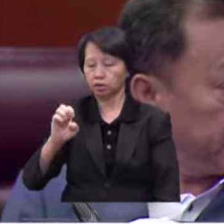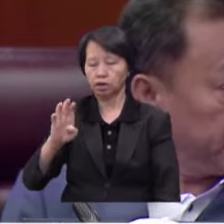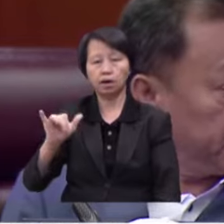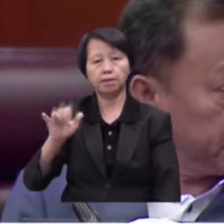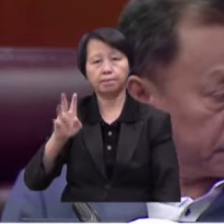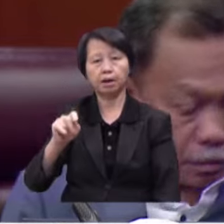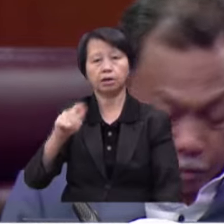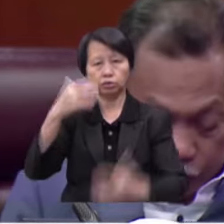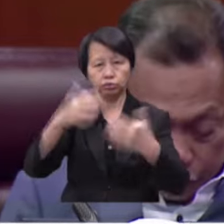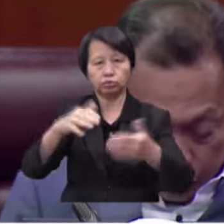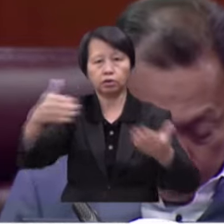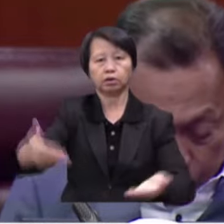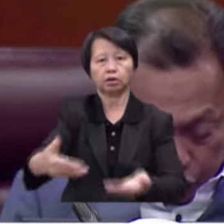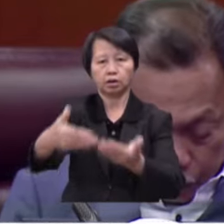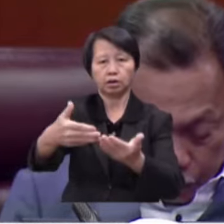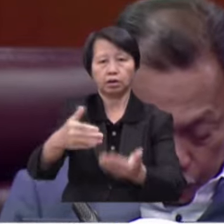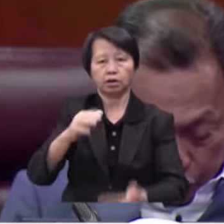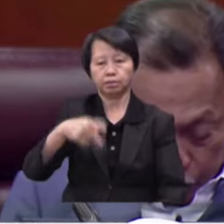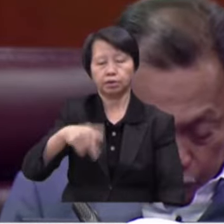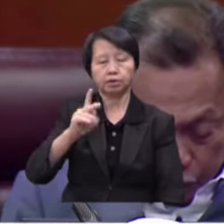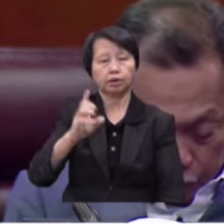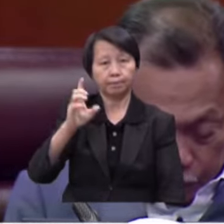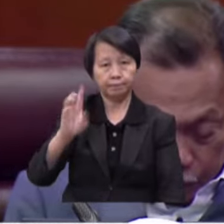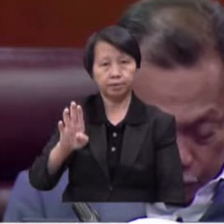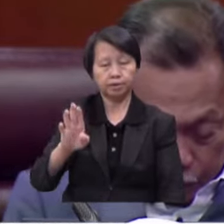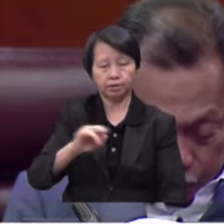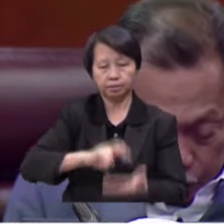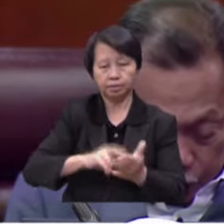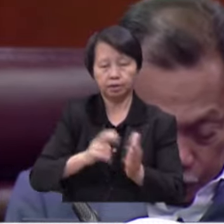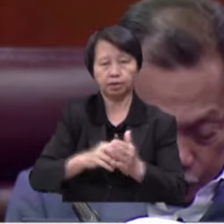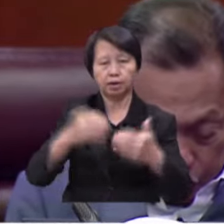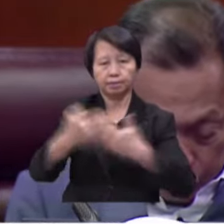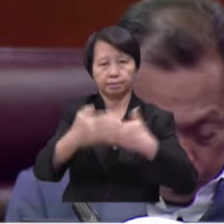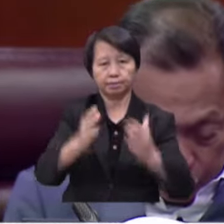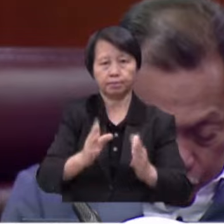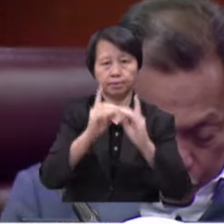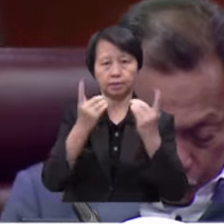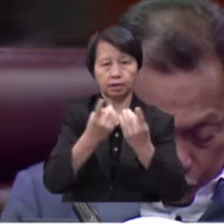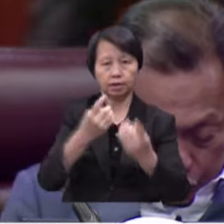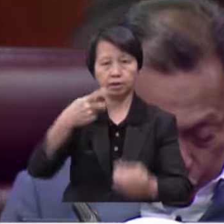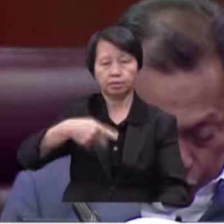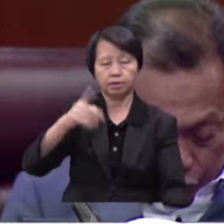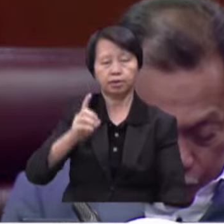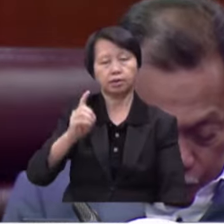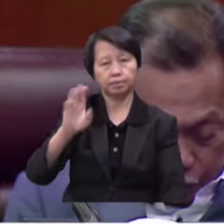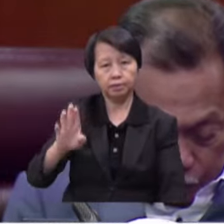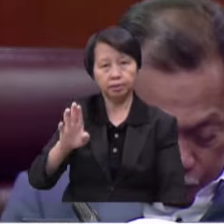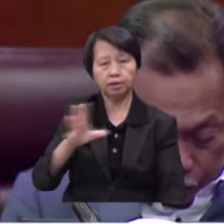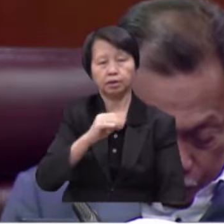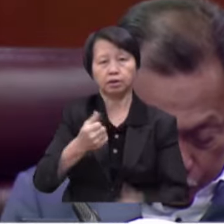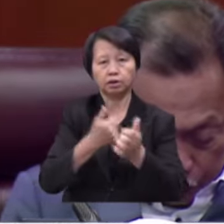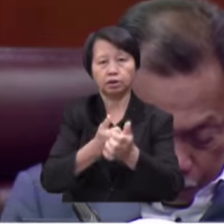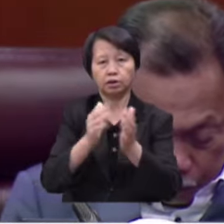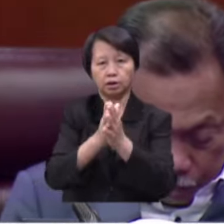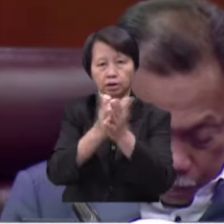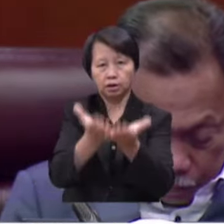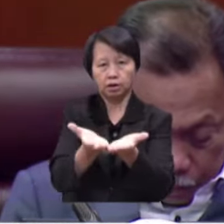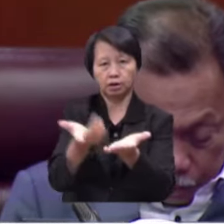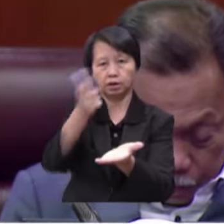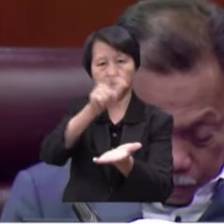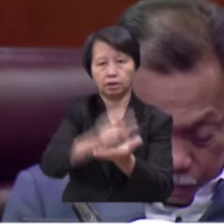telah diperkenalkan dalam TDP dan tetap serambi berdasarkan buku laporan